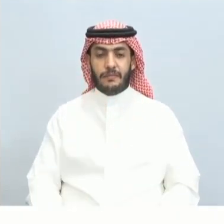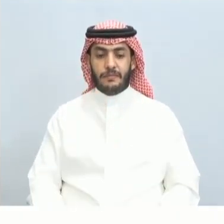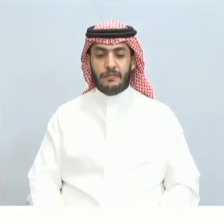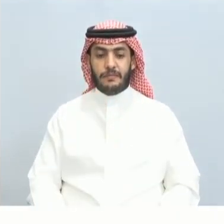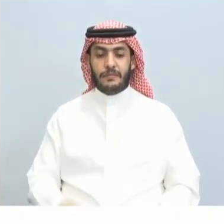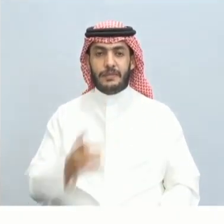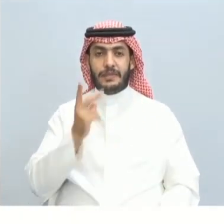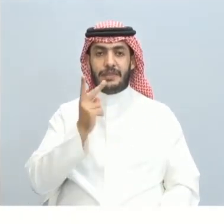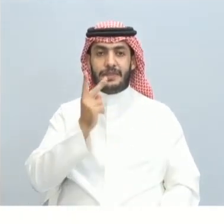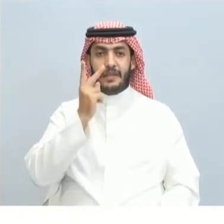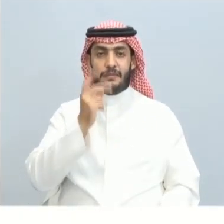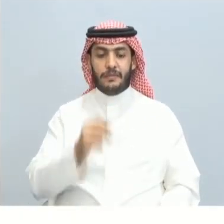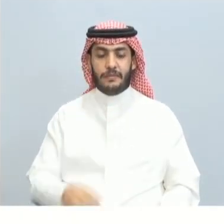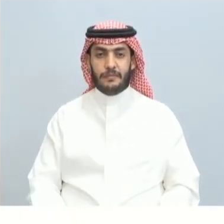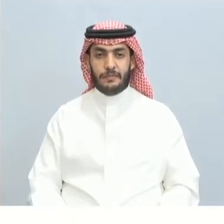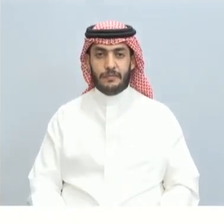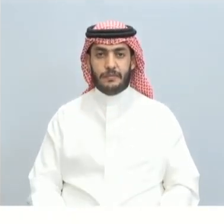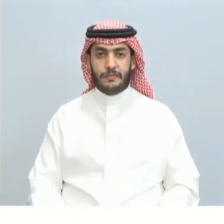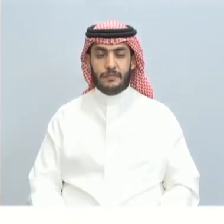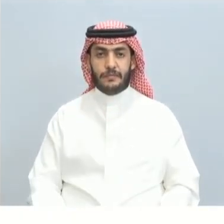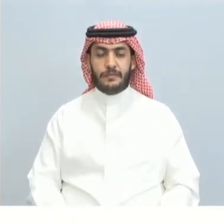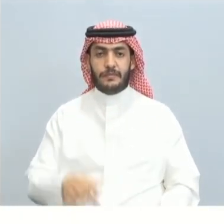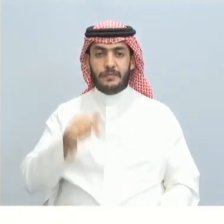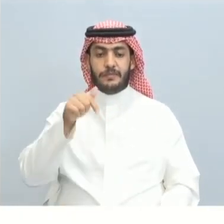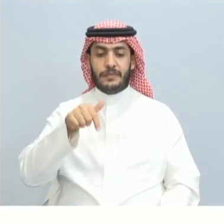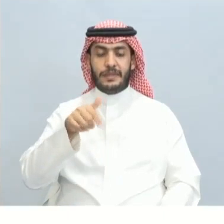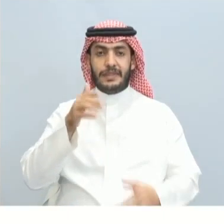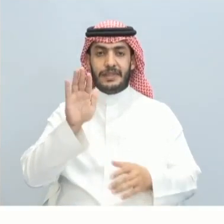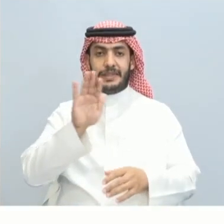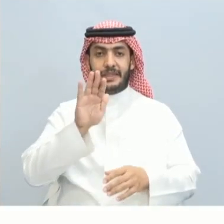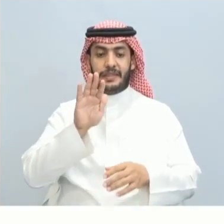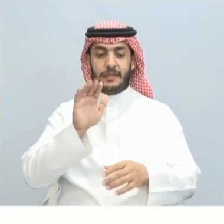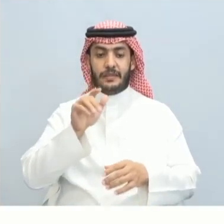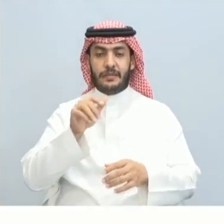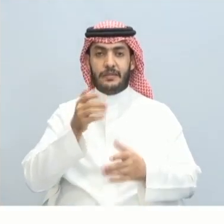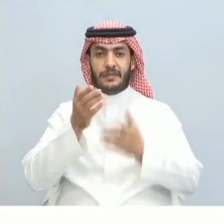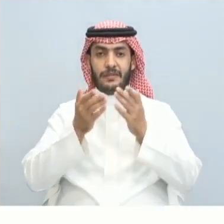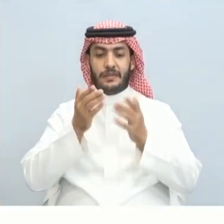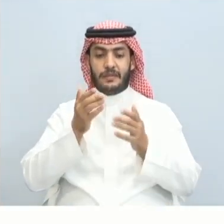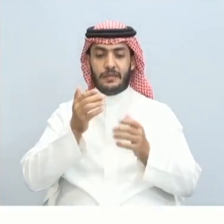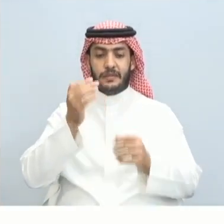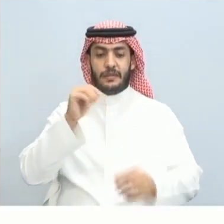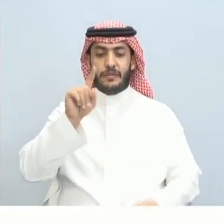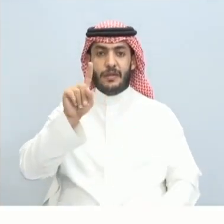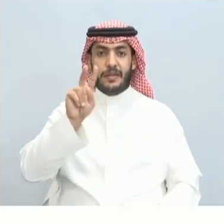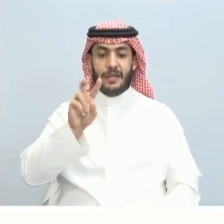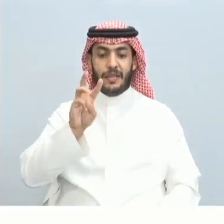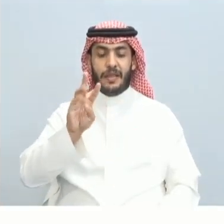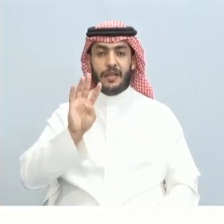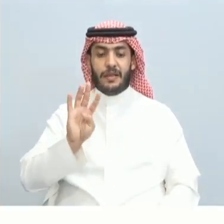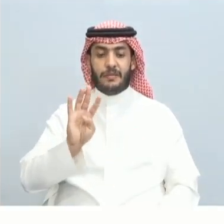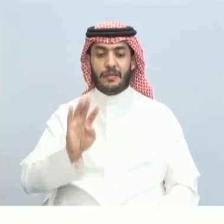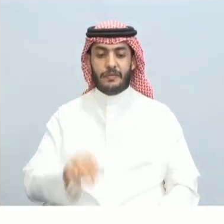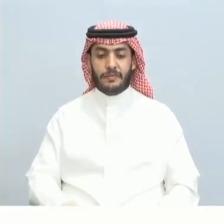حاصل جمعها هو سبعه اذا هنا قيم س واحد اثنان ثلاثه